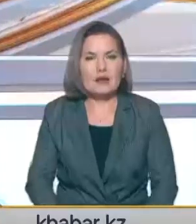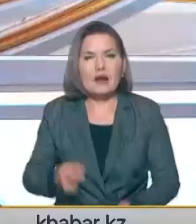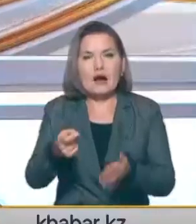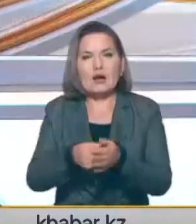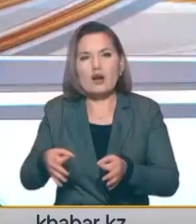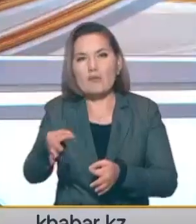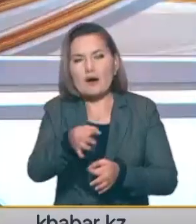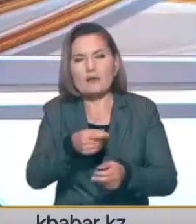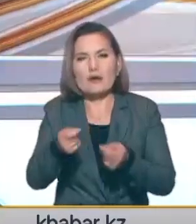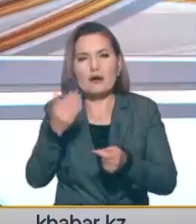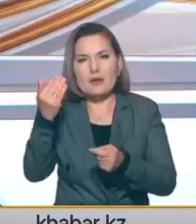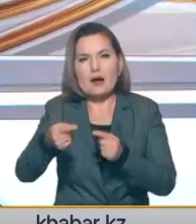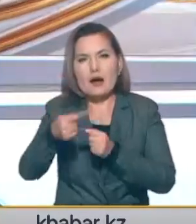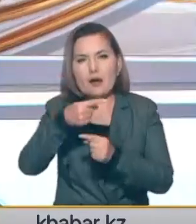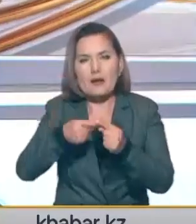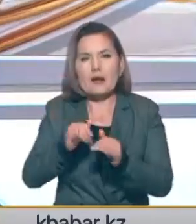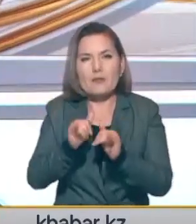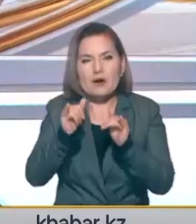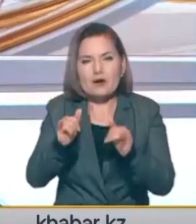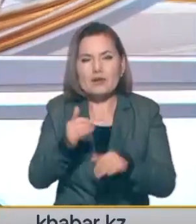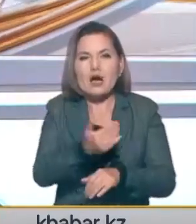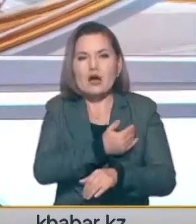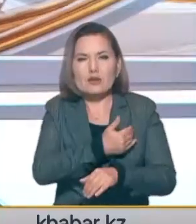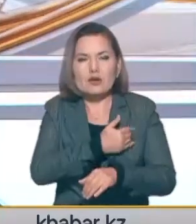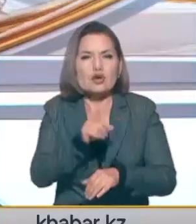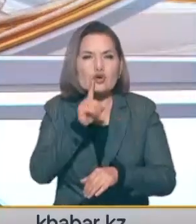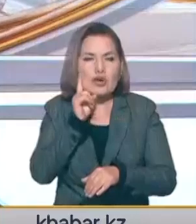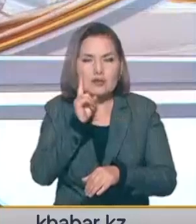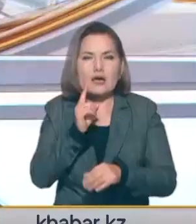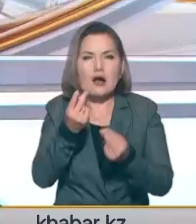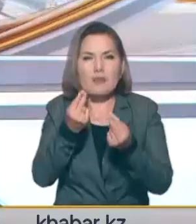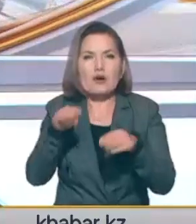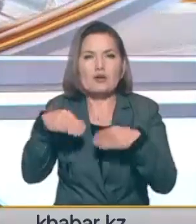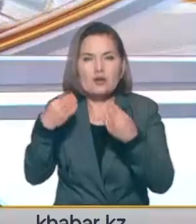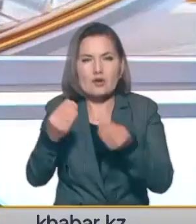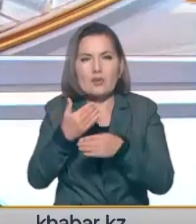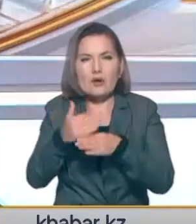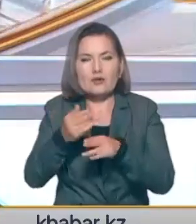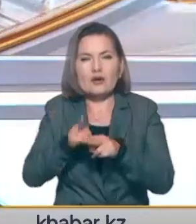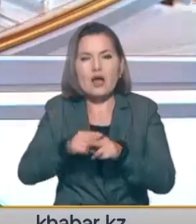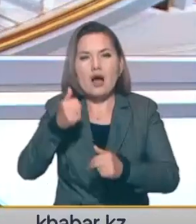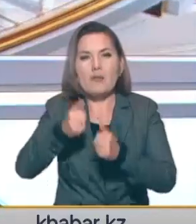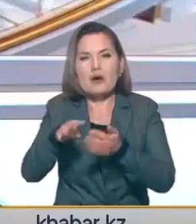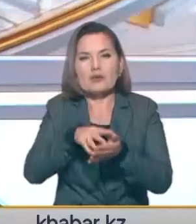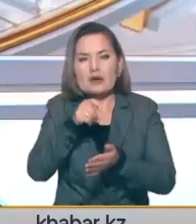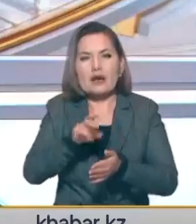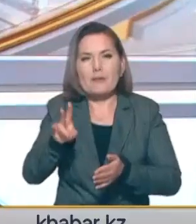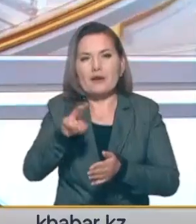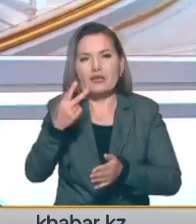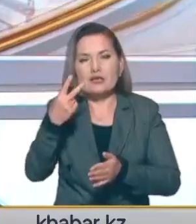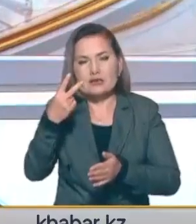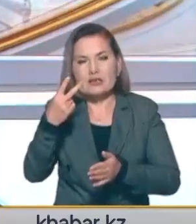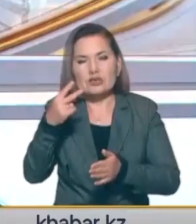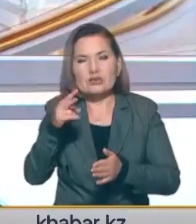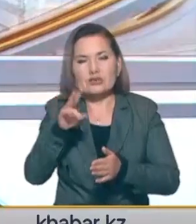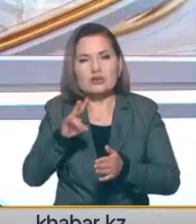Қарағанды облысының әкімі кәсіпкерлікті дамытуға ниетті жастарға қайтарымсыз грант бөледі. Байқауға өтініш қараша айының 29-ына